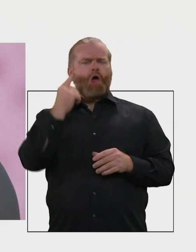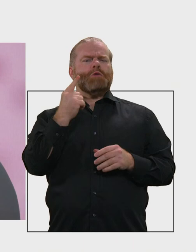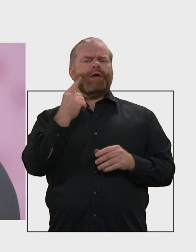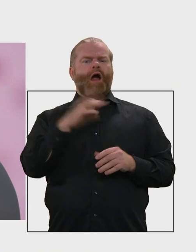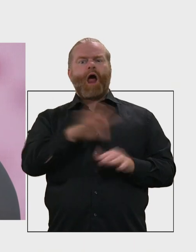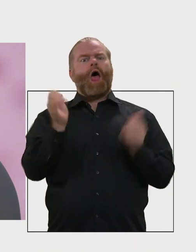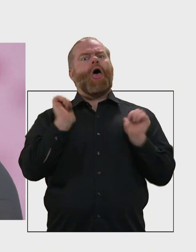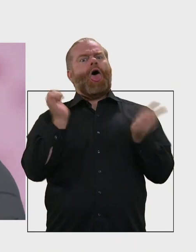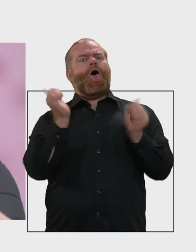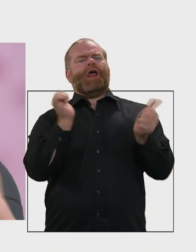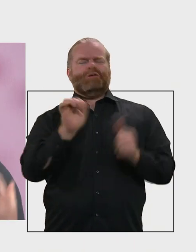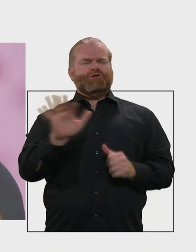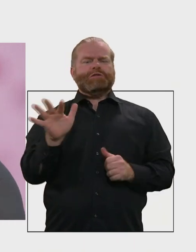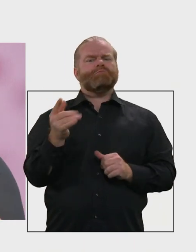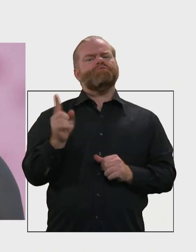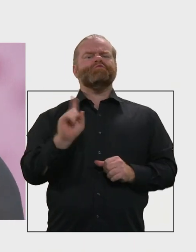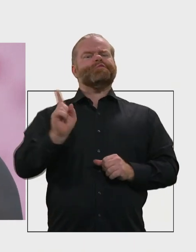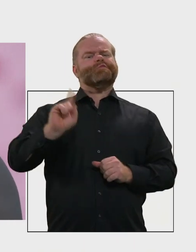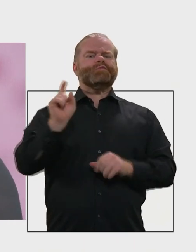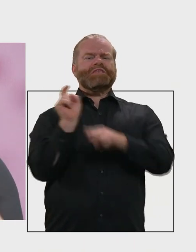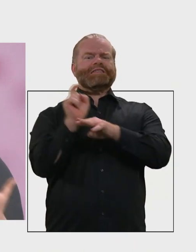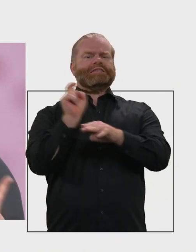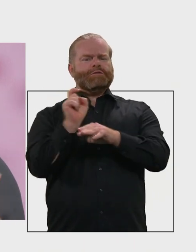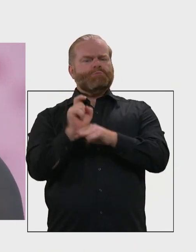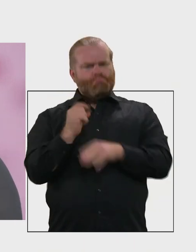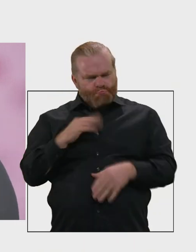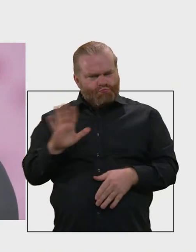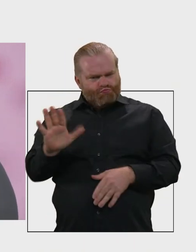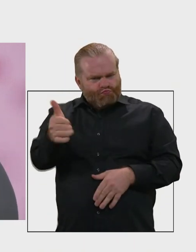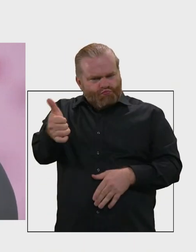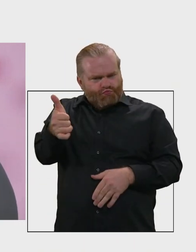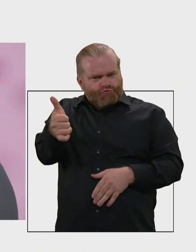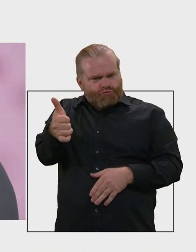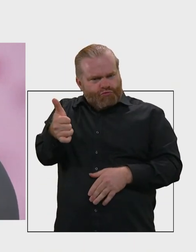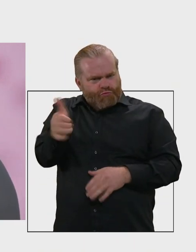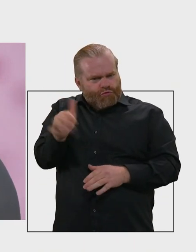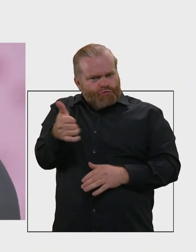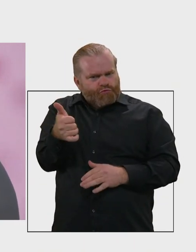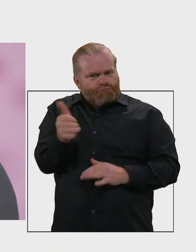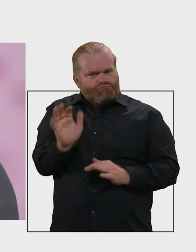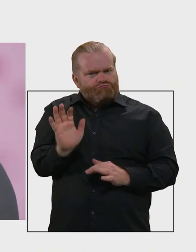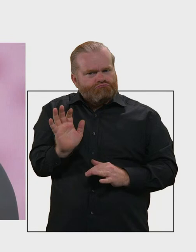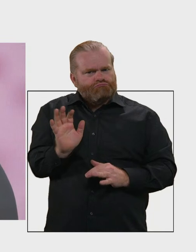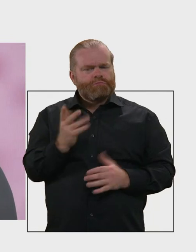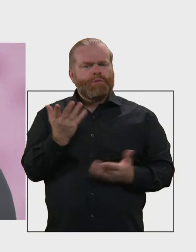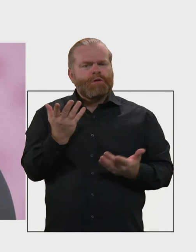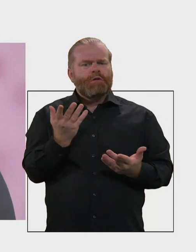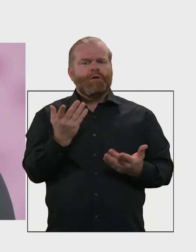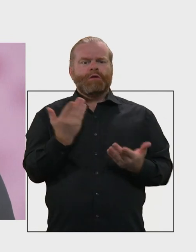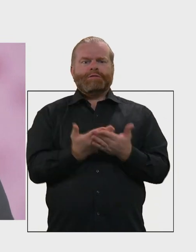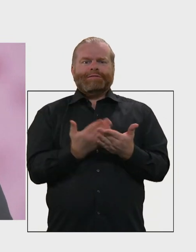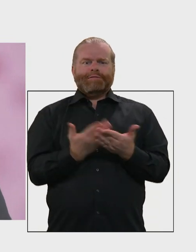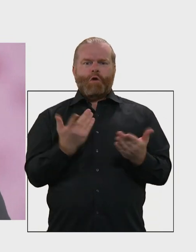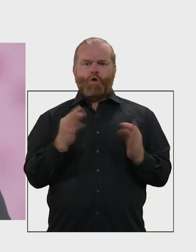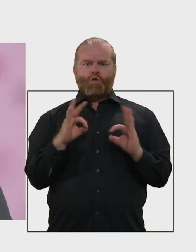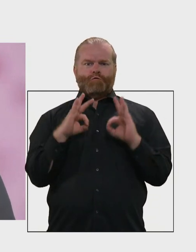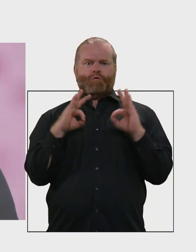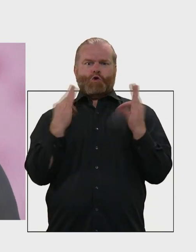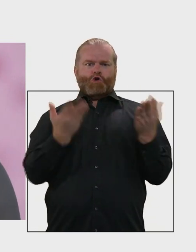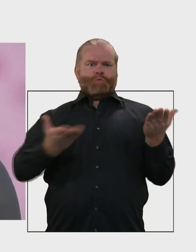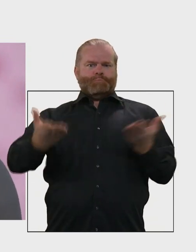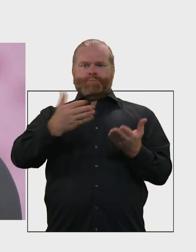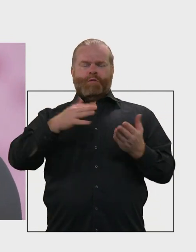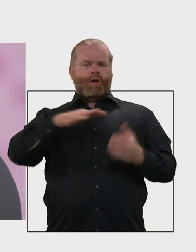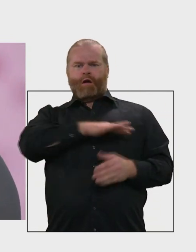darum, dass ein Humboldt-Forum oder ein Forum insgesamt erst im Entstehen ist, erst im Werden ist. Ich